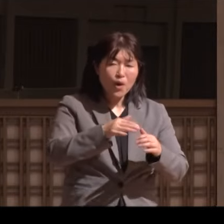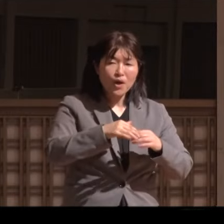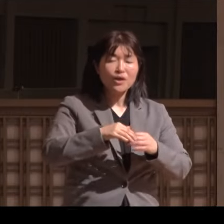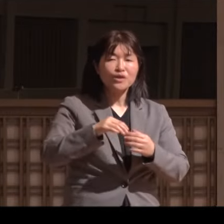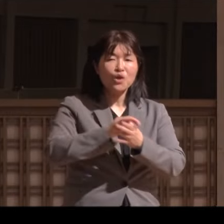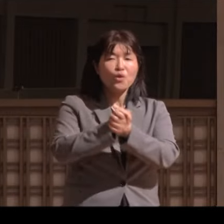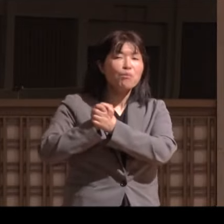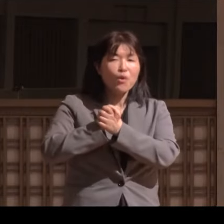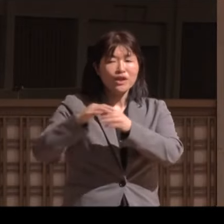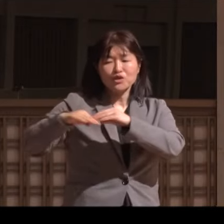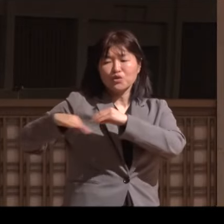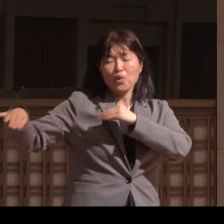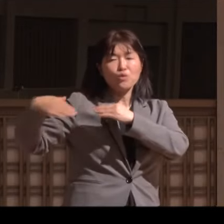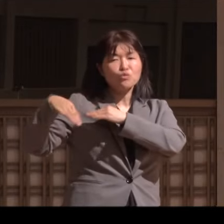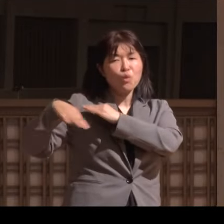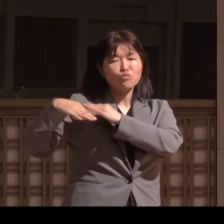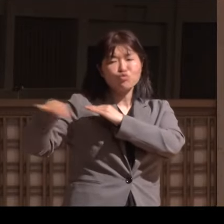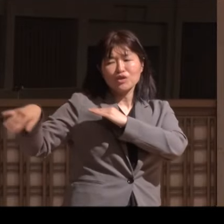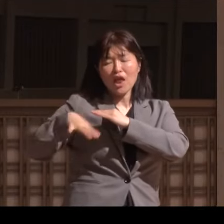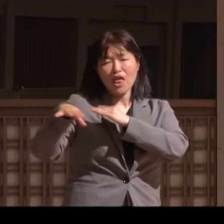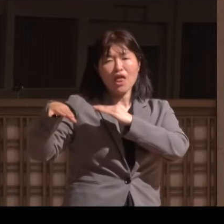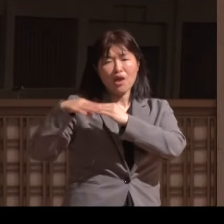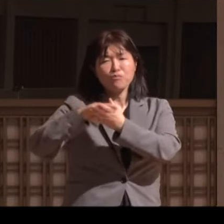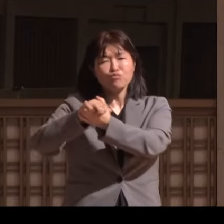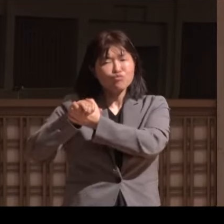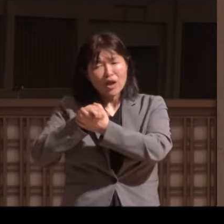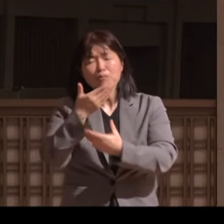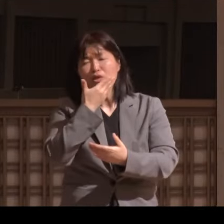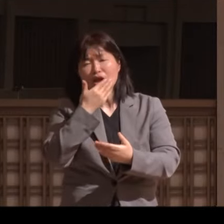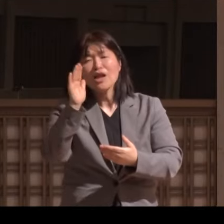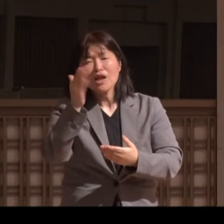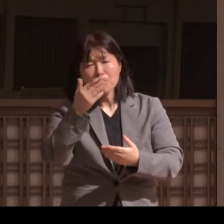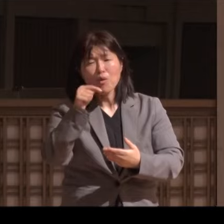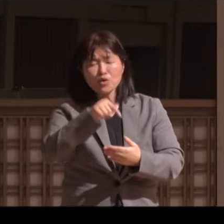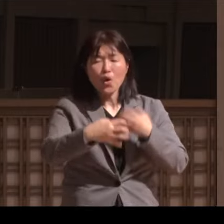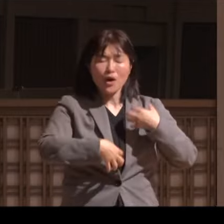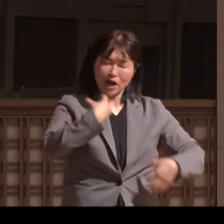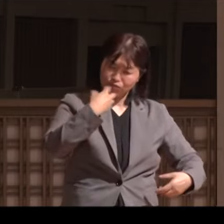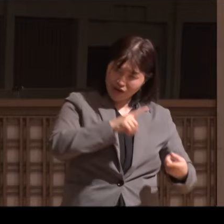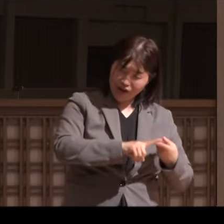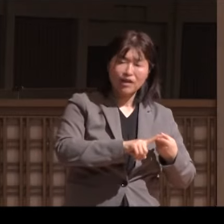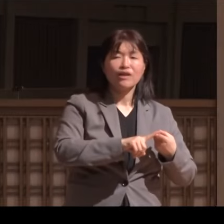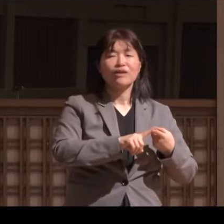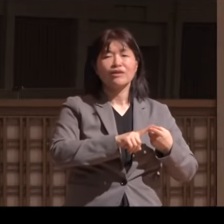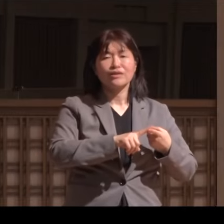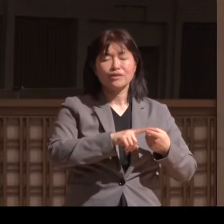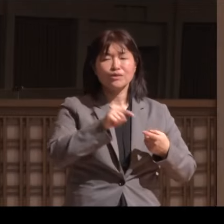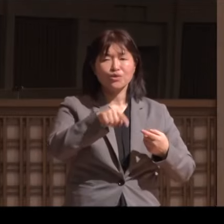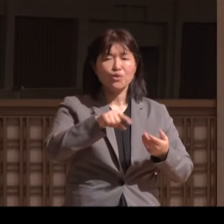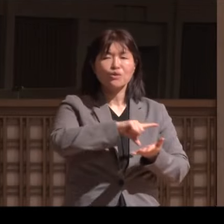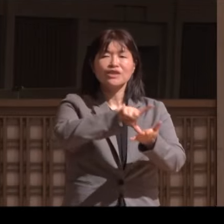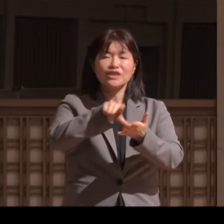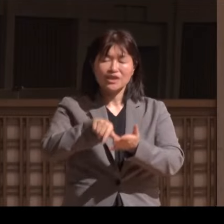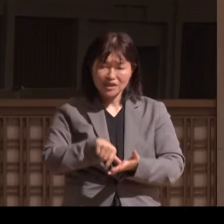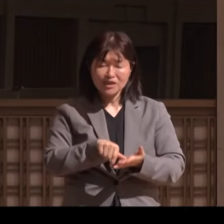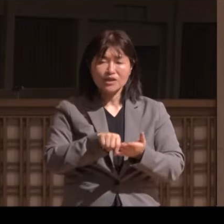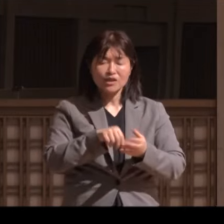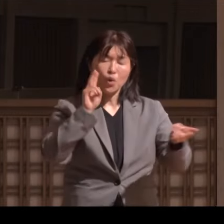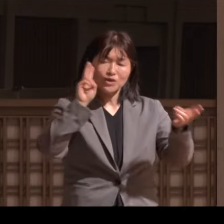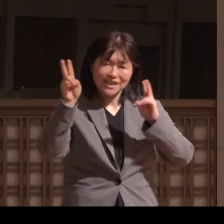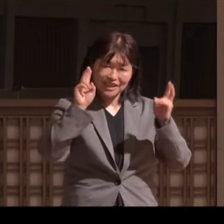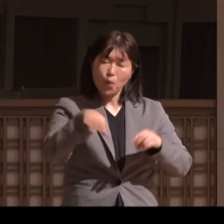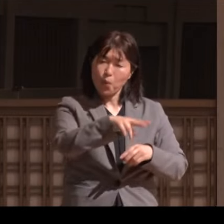繋がり横の繋がりっていうのもすごくいいとは思うんですけれどもそこの近くにいる学生さんたちですとかあとはその地域のその